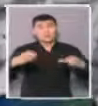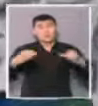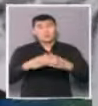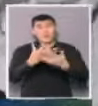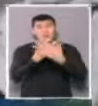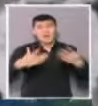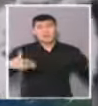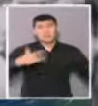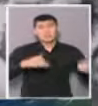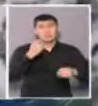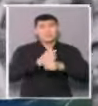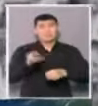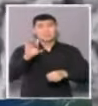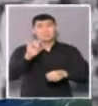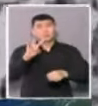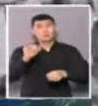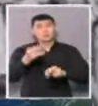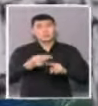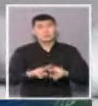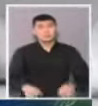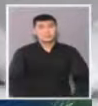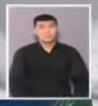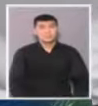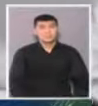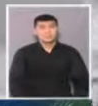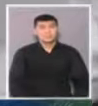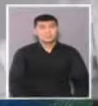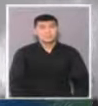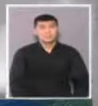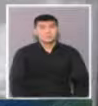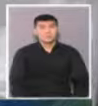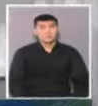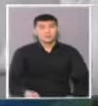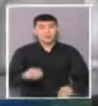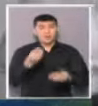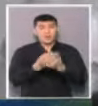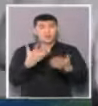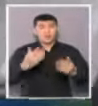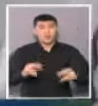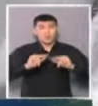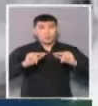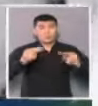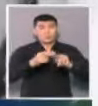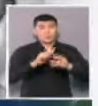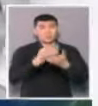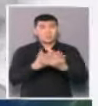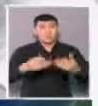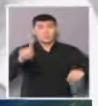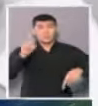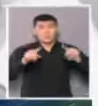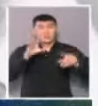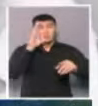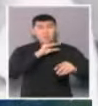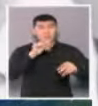народных инструментов имени Дины Нурпеисовой. Распаяхамызын бойында бір қасиет ол ұстазық мәселесі. Кейбір адам жақсы орындаушы болу